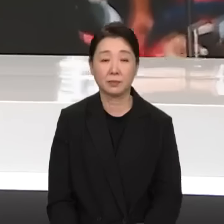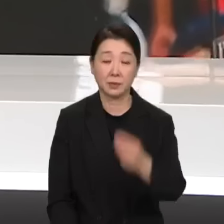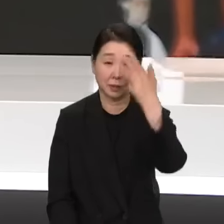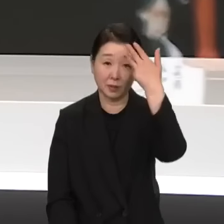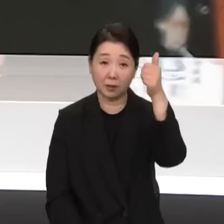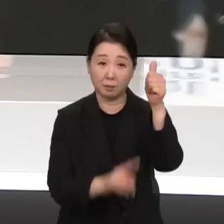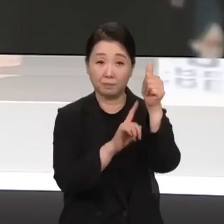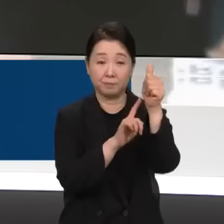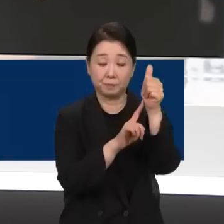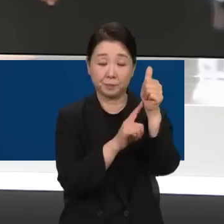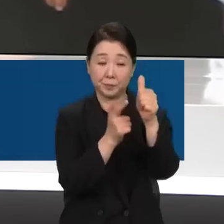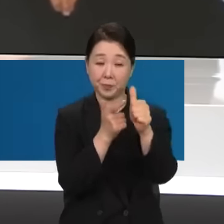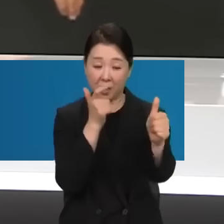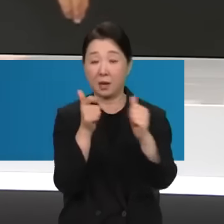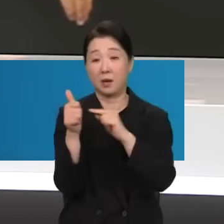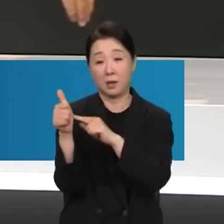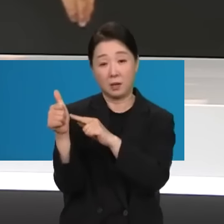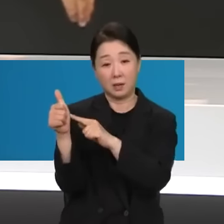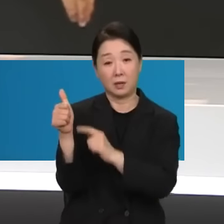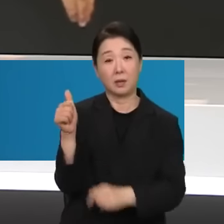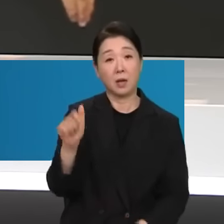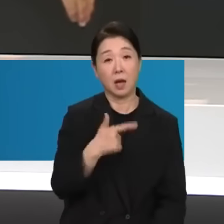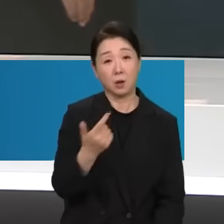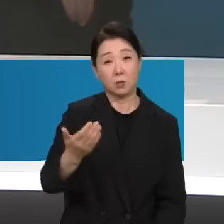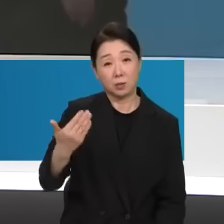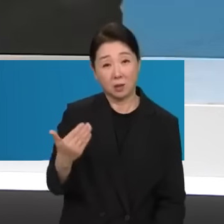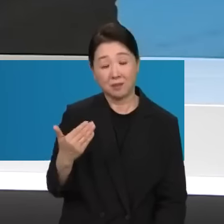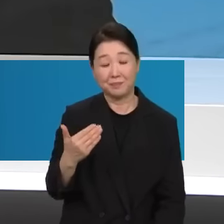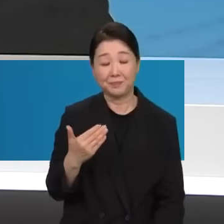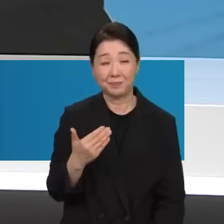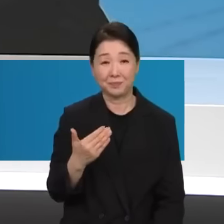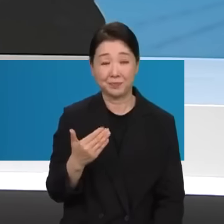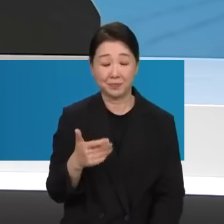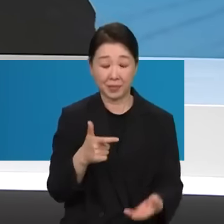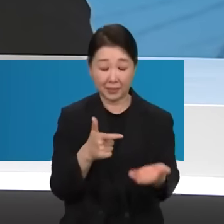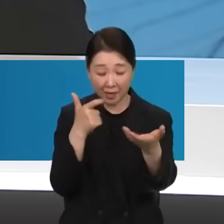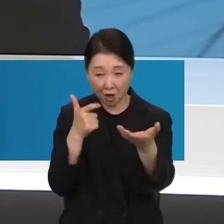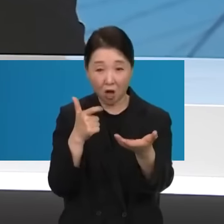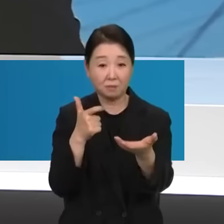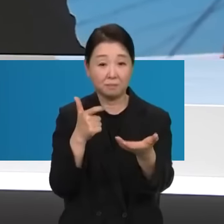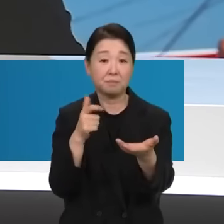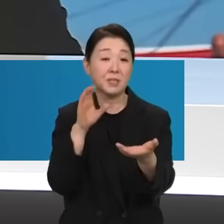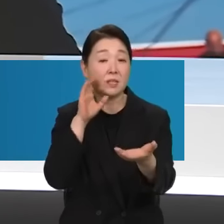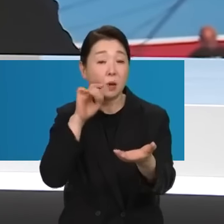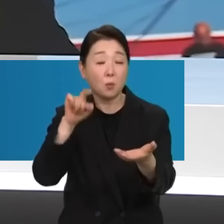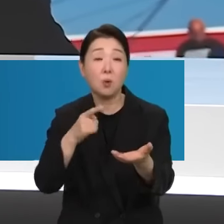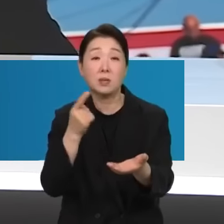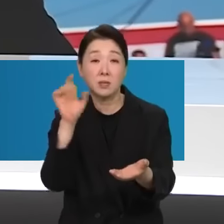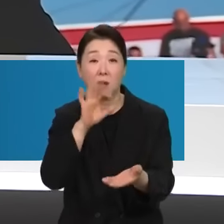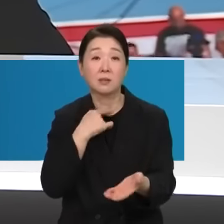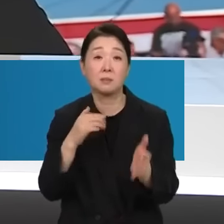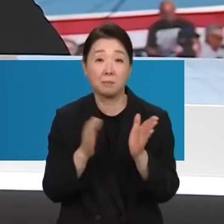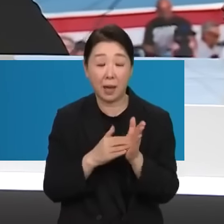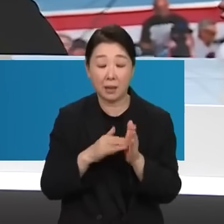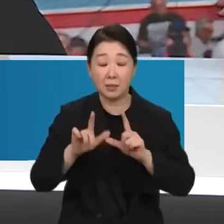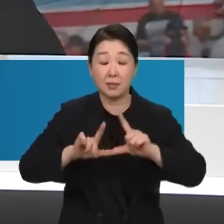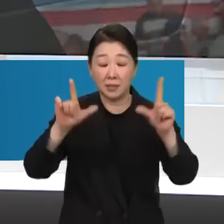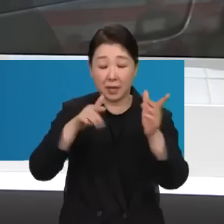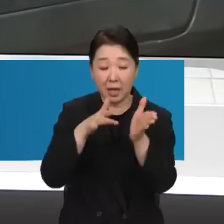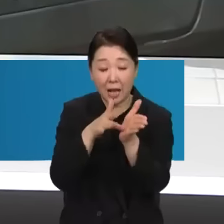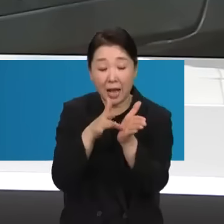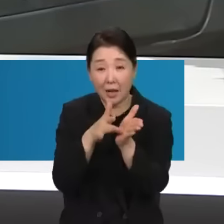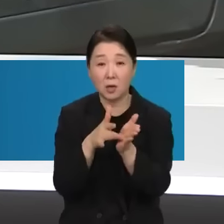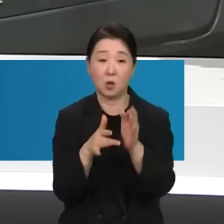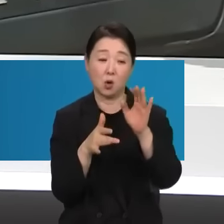트럼프 전 대통령 총격범. 하루 전엔 사격클럽에서 연습을 하고 당일 오전에는 총알 50발 등을 구매한 걸로